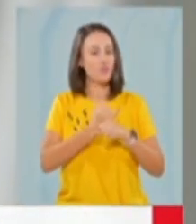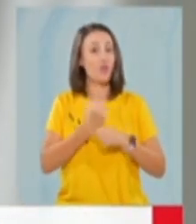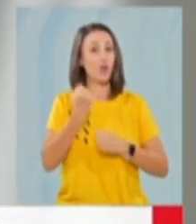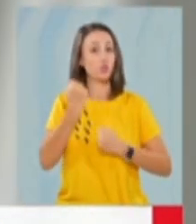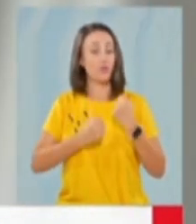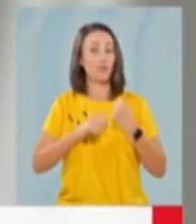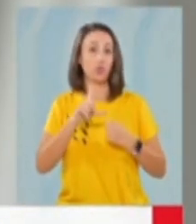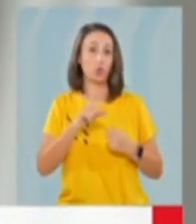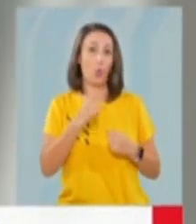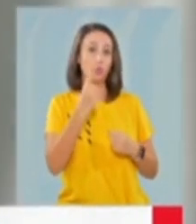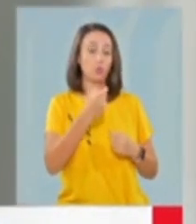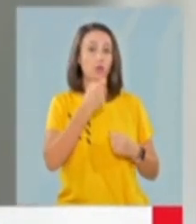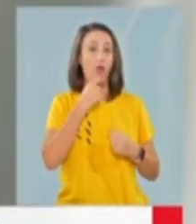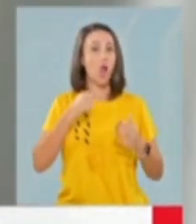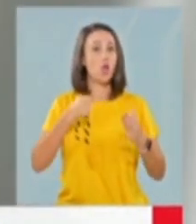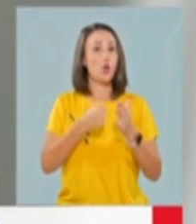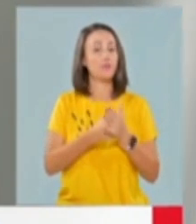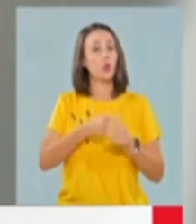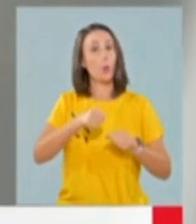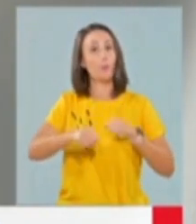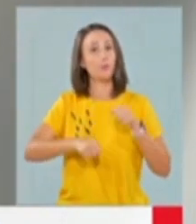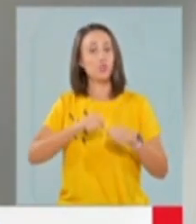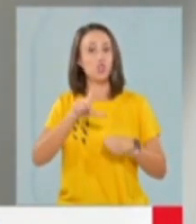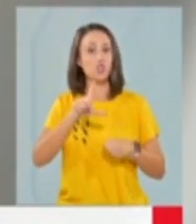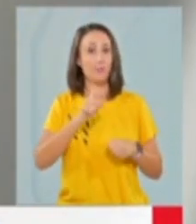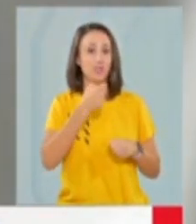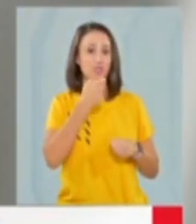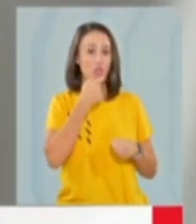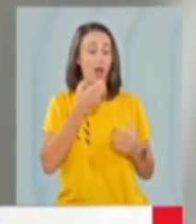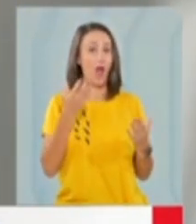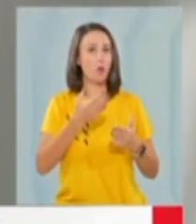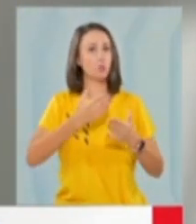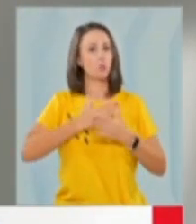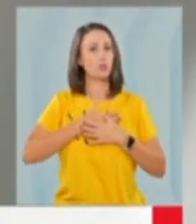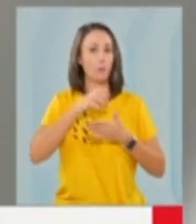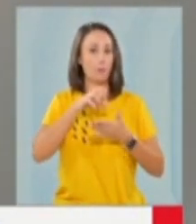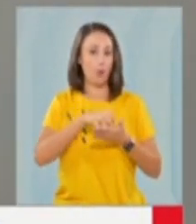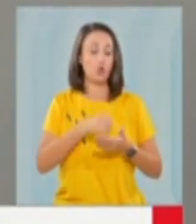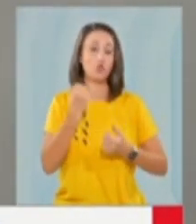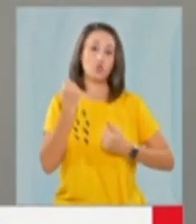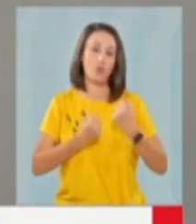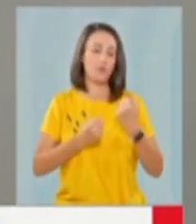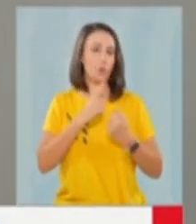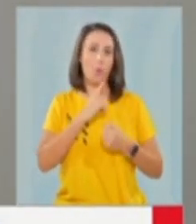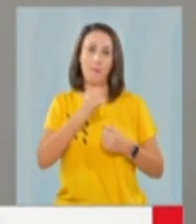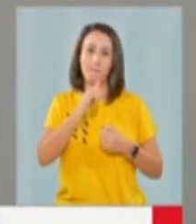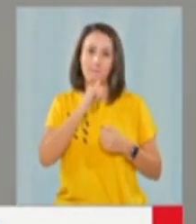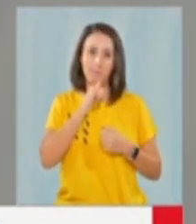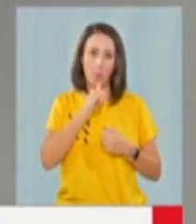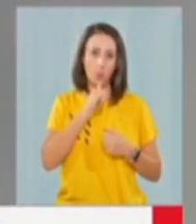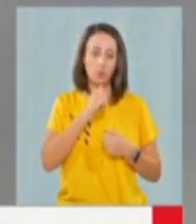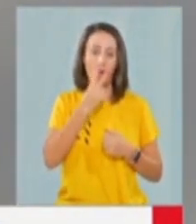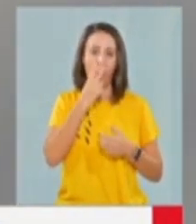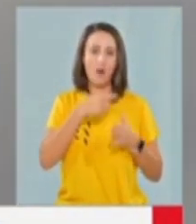de 21 de ani a lovit un biciclist de 70 de ani, care a decedat pe loc. Șoferul nu consumase